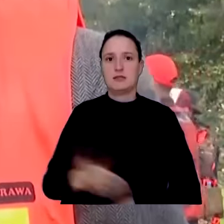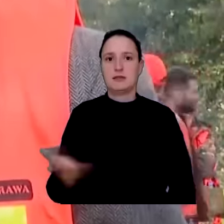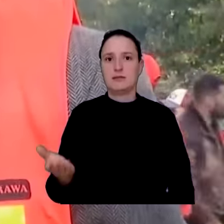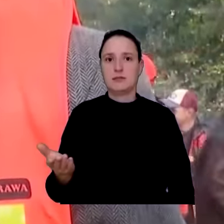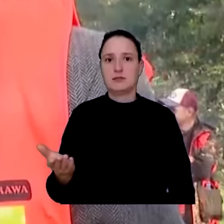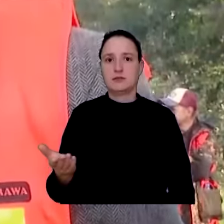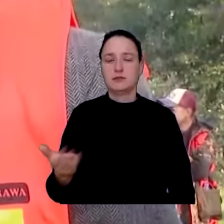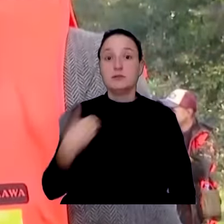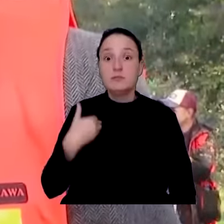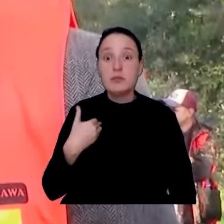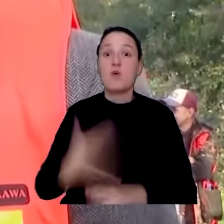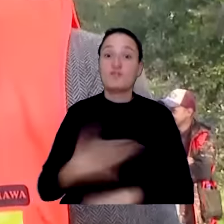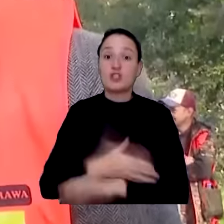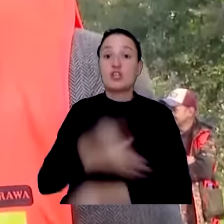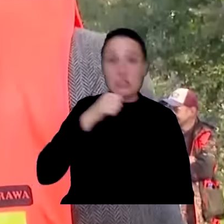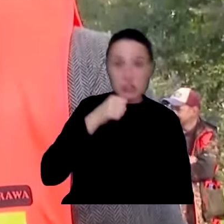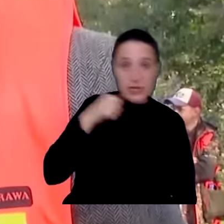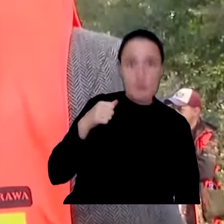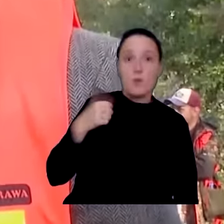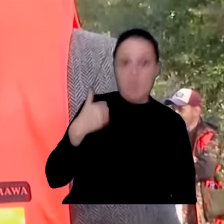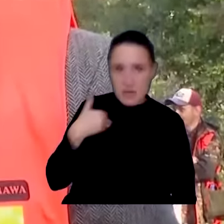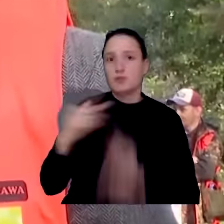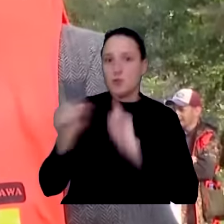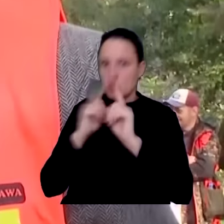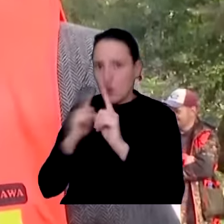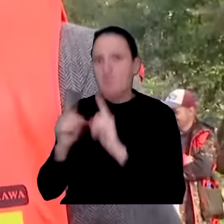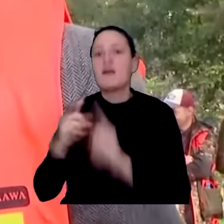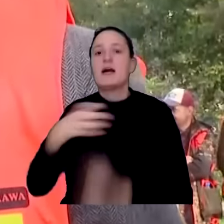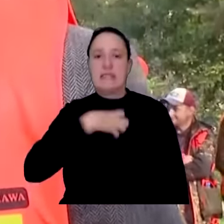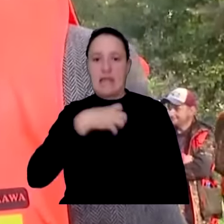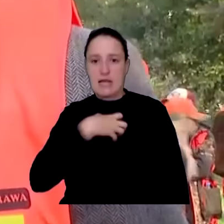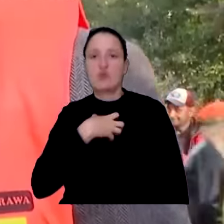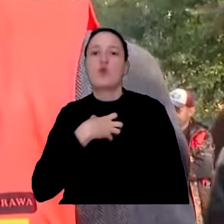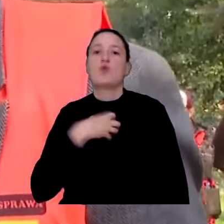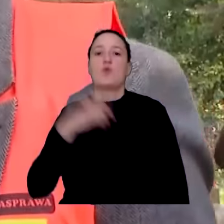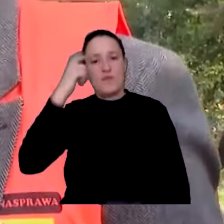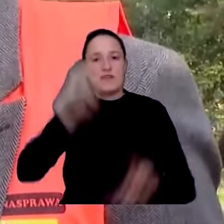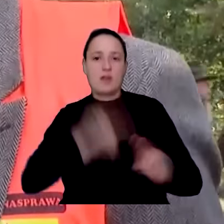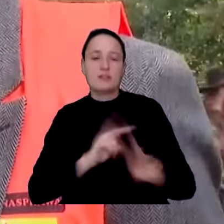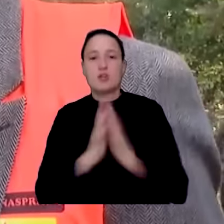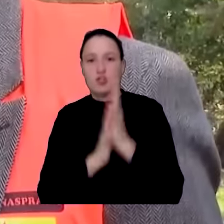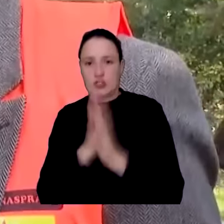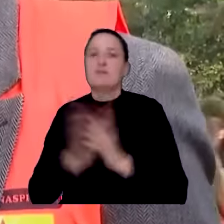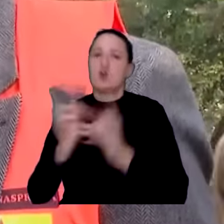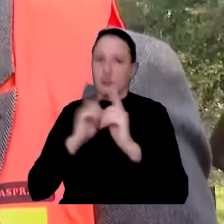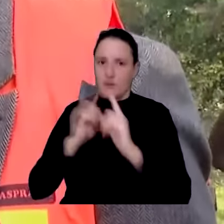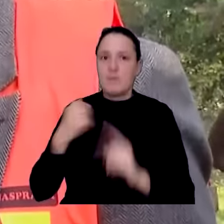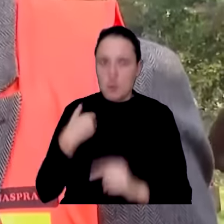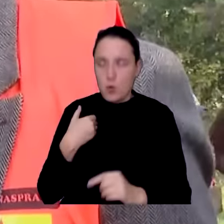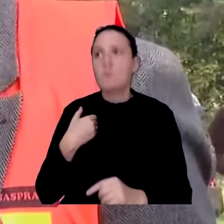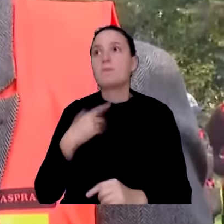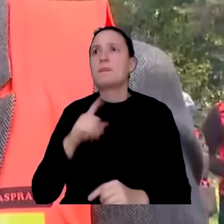Byliśmy z zapowiedzią tydzień temu, wywiązała się pewna rozmowa z panem dyrektorem Departamentu Łowiectwa i Leśnictwa i